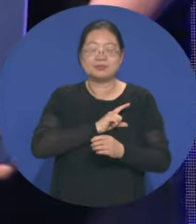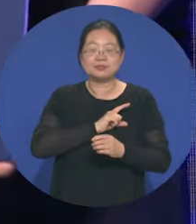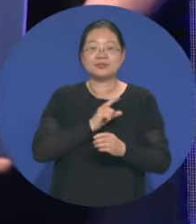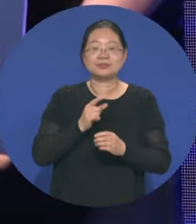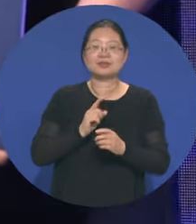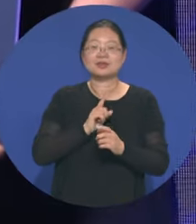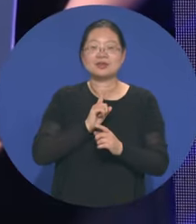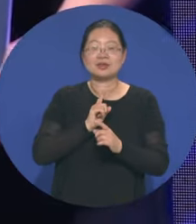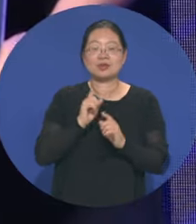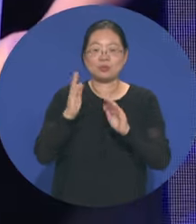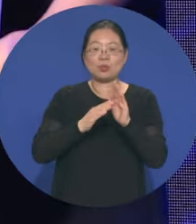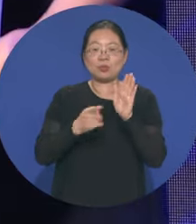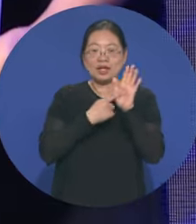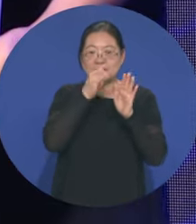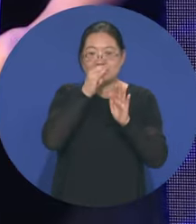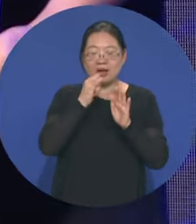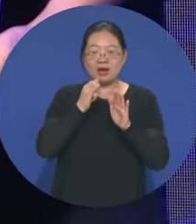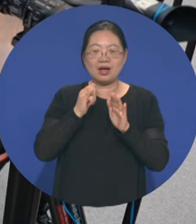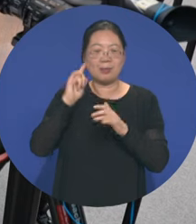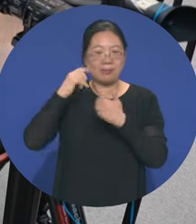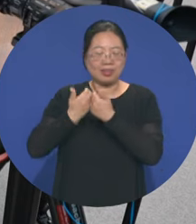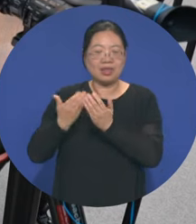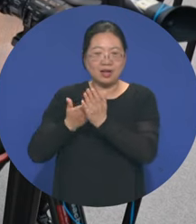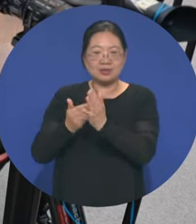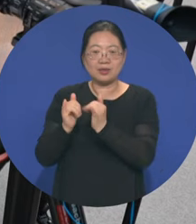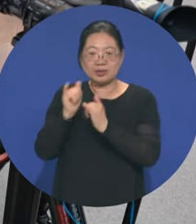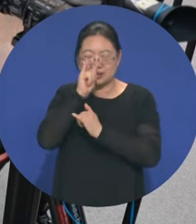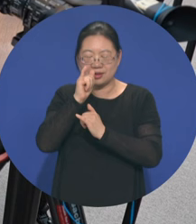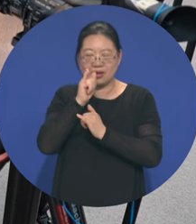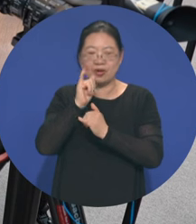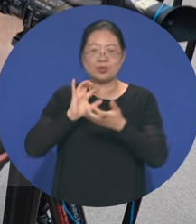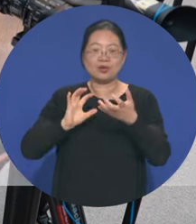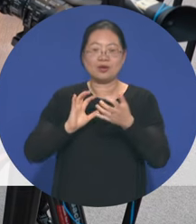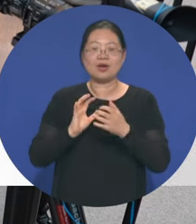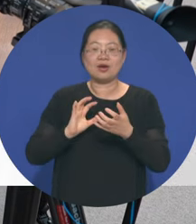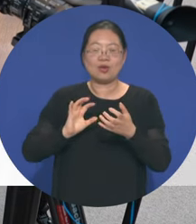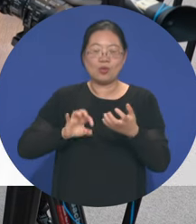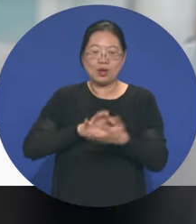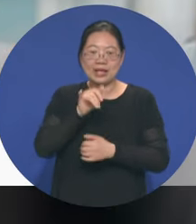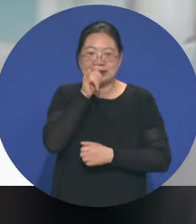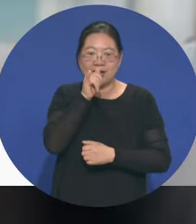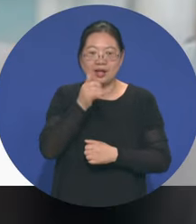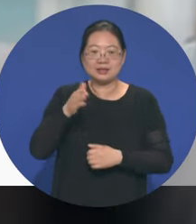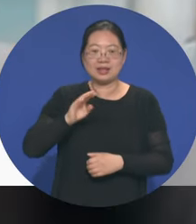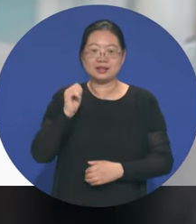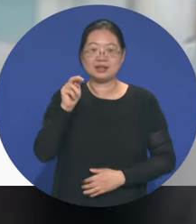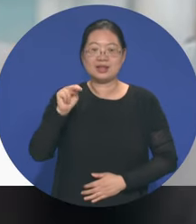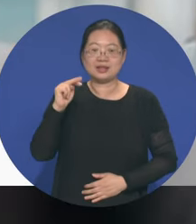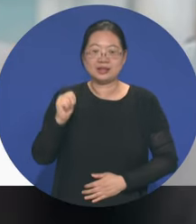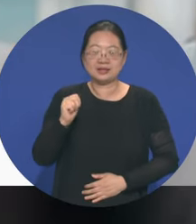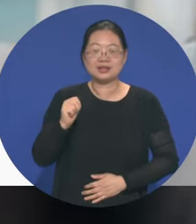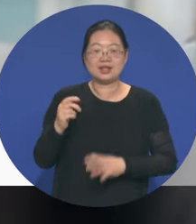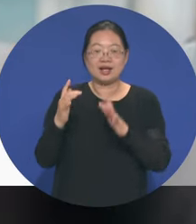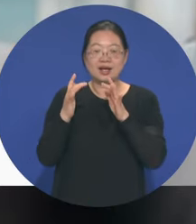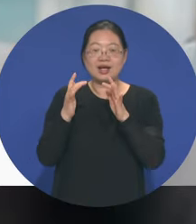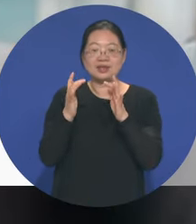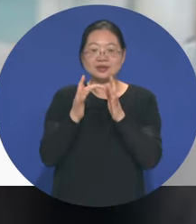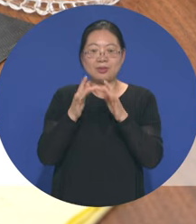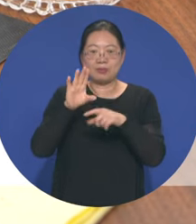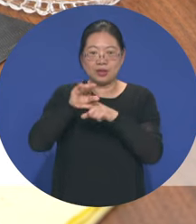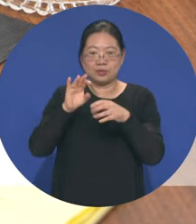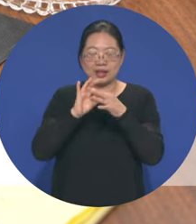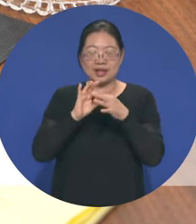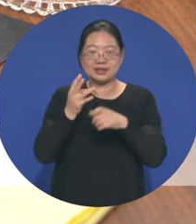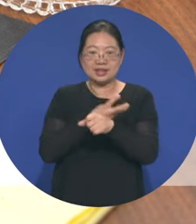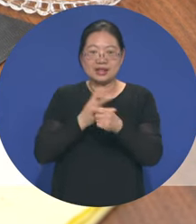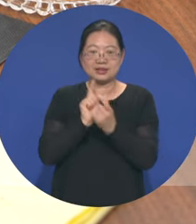반대 청원이 발생하는 등 논란도 있었습니다. 하지만 김동연 지사는 SNS 라이브 방송을 통해 3시간가량 직접 소통에